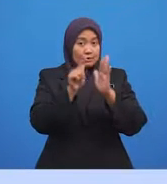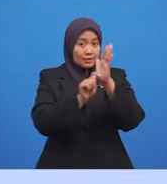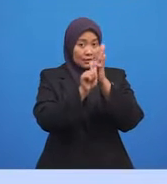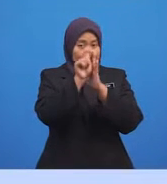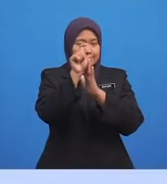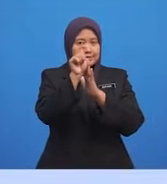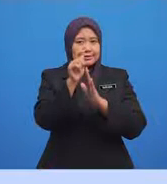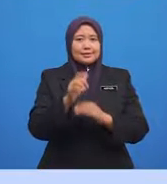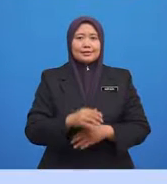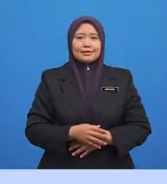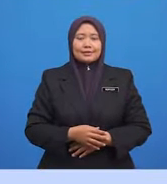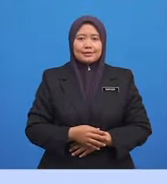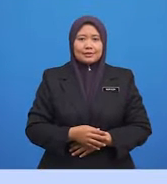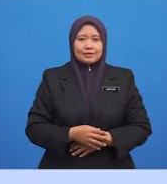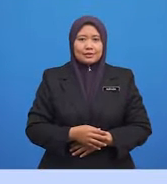berdua?